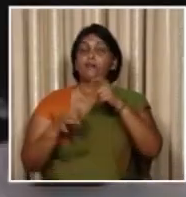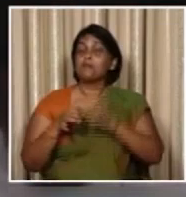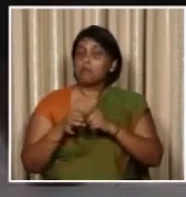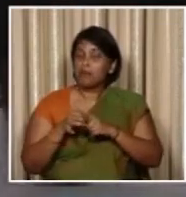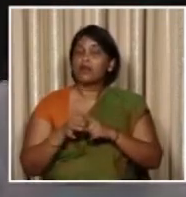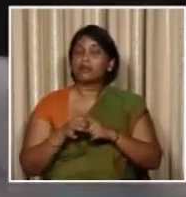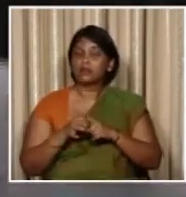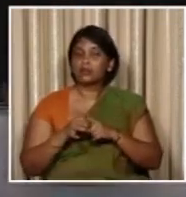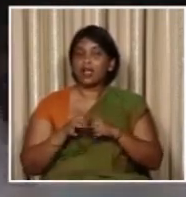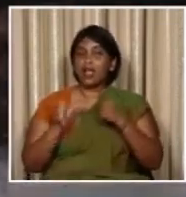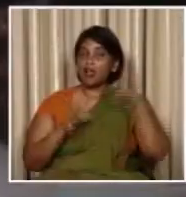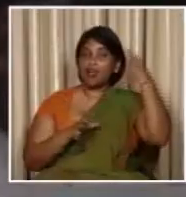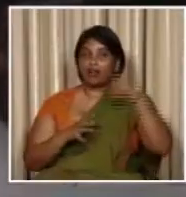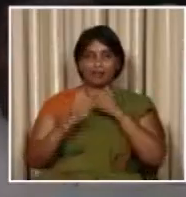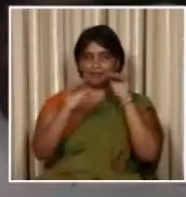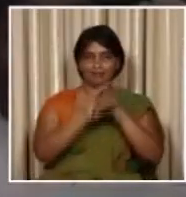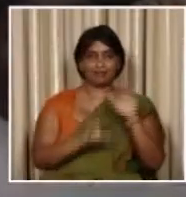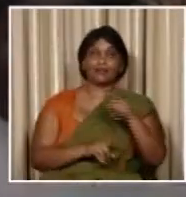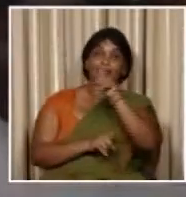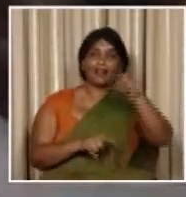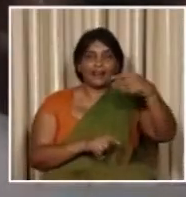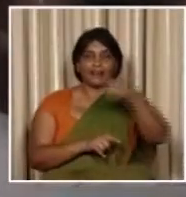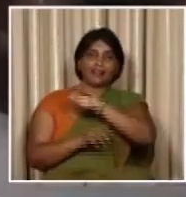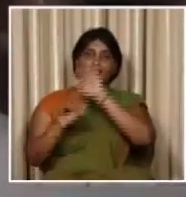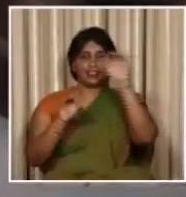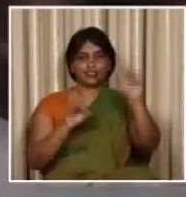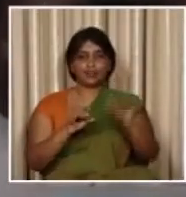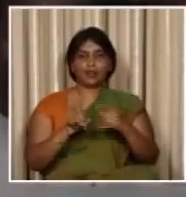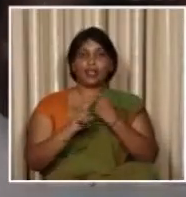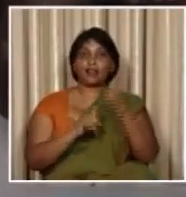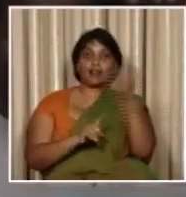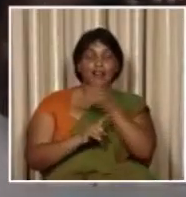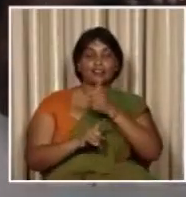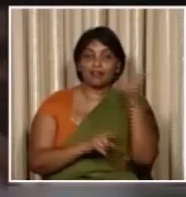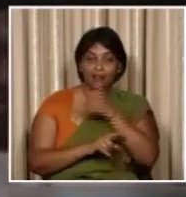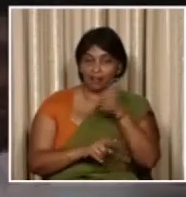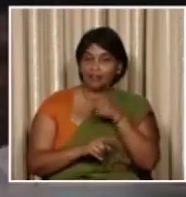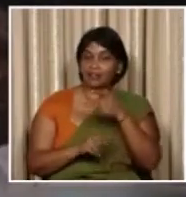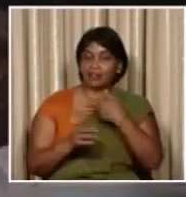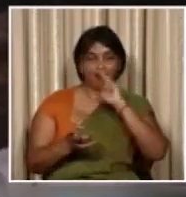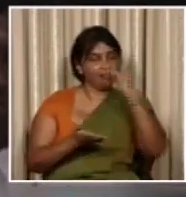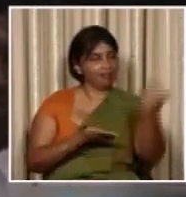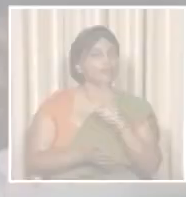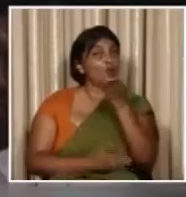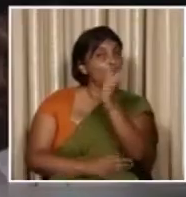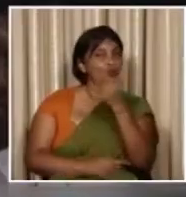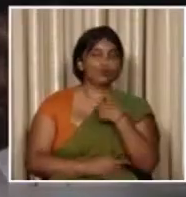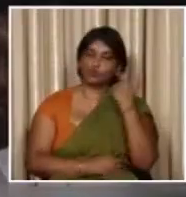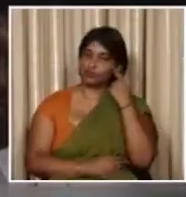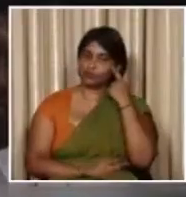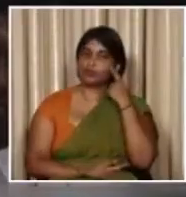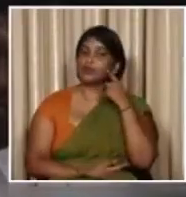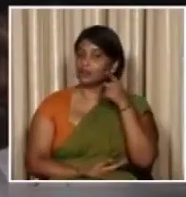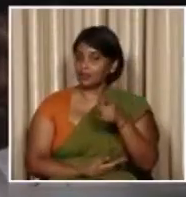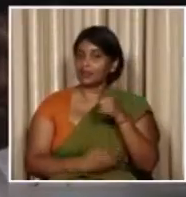එන්න වෙනවා. අංගොඩ රෝවලට අපි යන්නේ නැහැ. ඔයාට හෙට අලි දෙයයි යන්න වෙයි කසිප්පු ගහලා. වැඩියෙන් කසිප්පු ගහන එක නවත්තන්න. අපි දන්නවා ඔයා කවුද කියලා. ඔයා